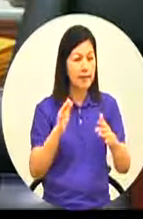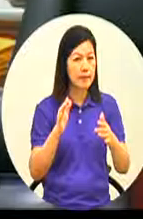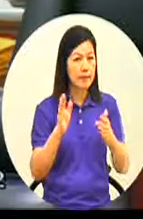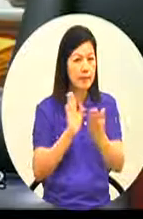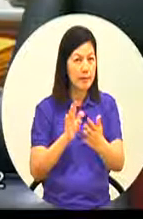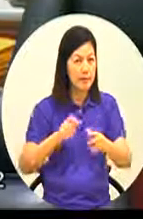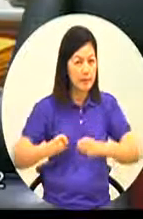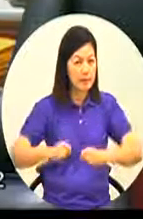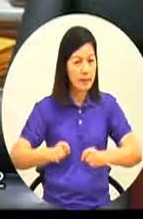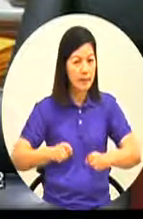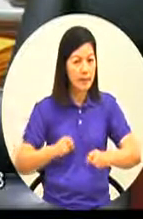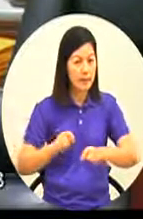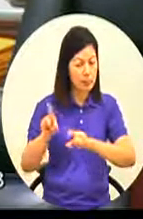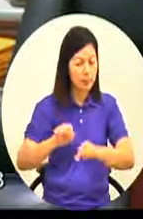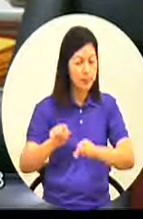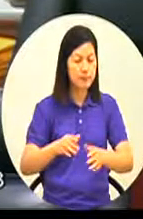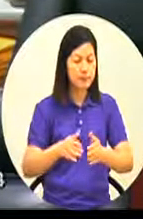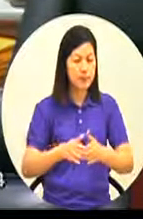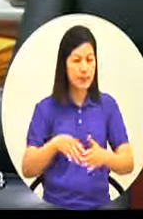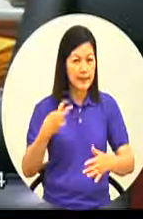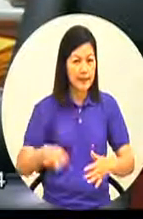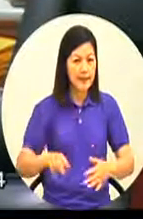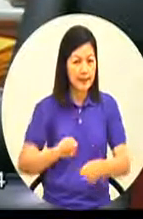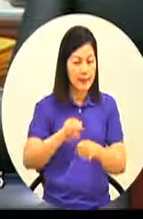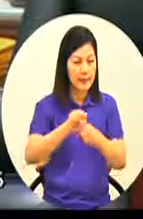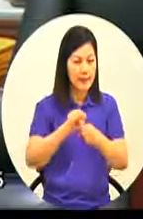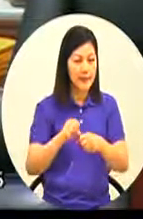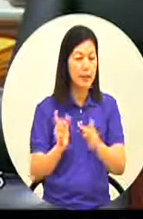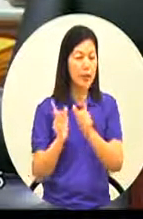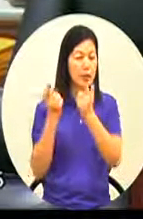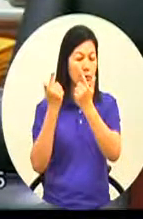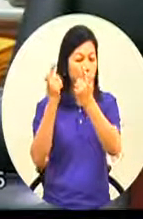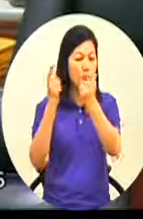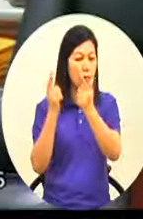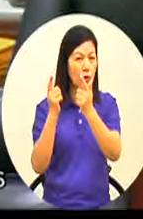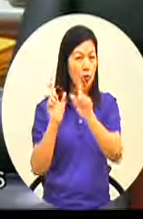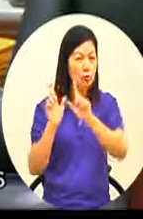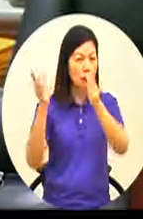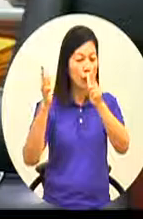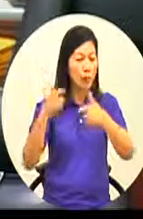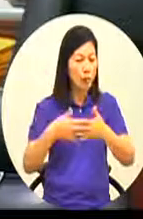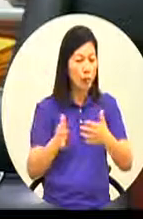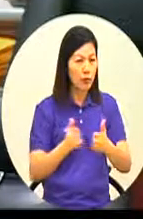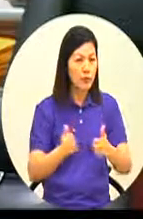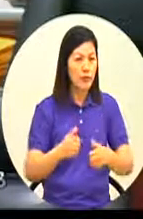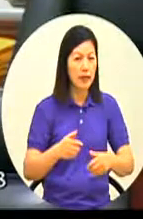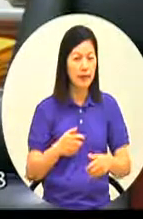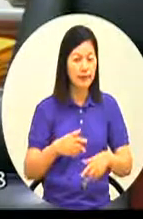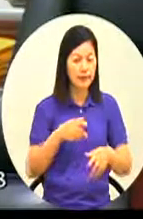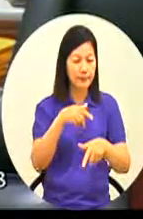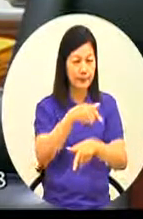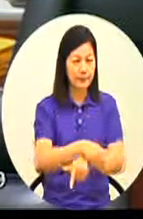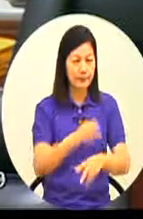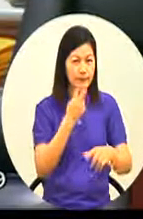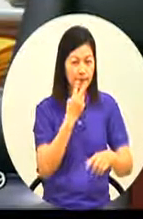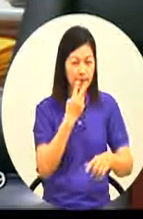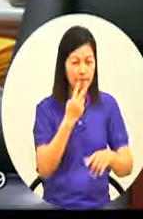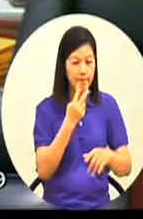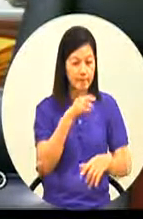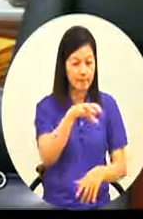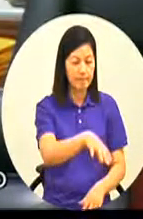多成立我们的东协还是南亚窗口，然后让那个东协南口那边